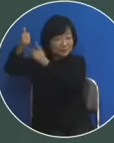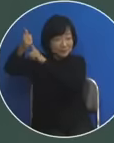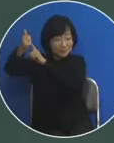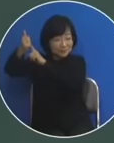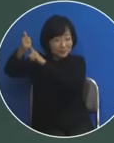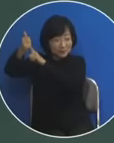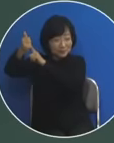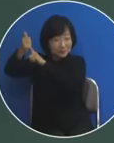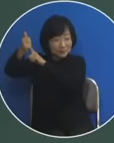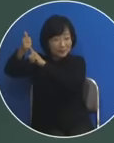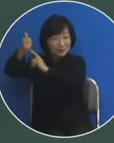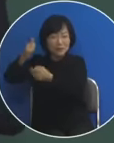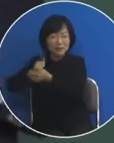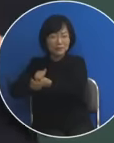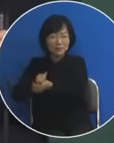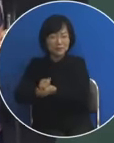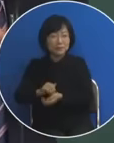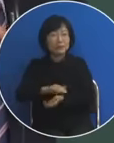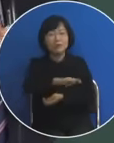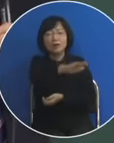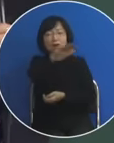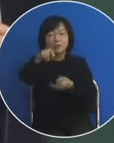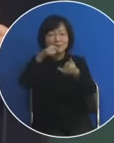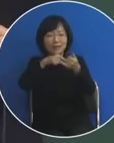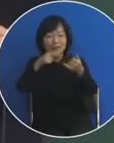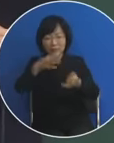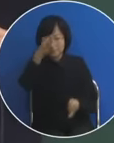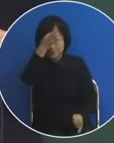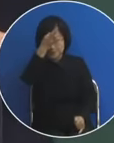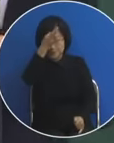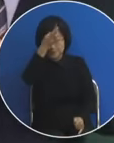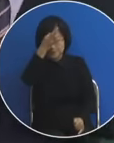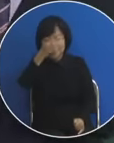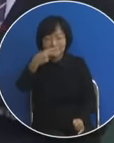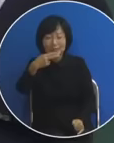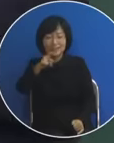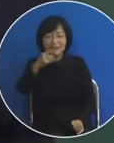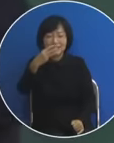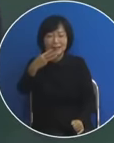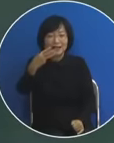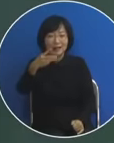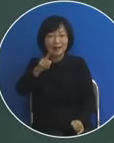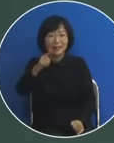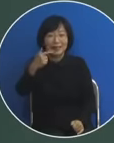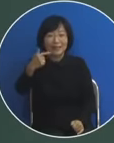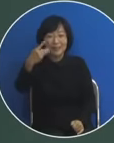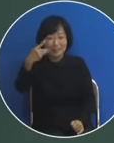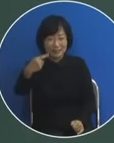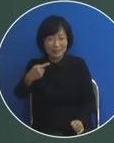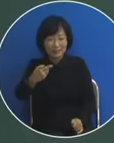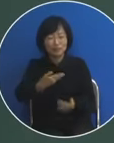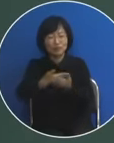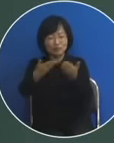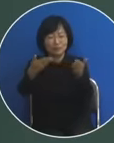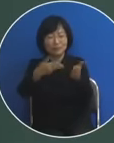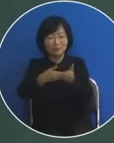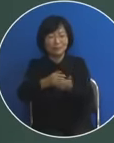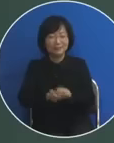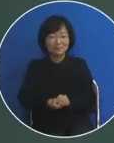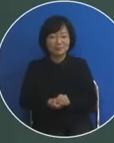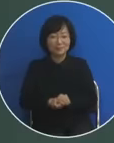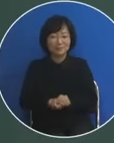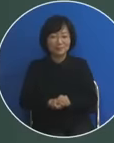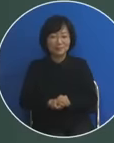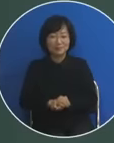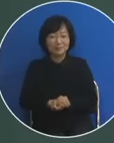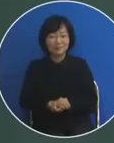이거 있어요. That is why there is God's talent that He has given to you. 우리가 보통 생각하는 달란트 기본적인 달란트 말고도 우리에겐